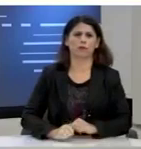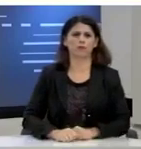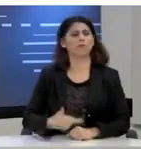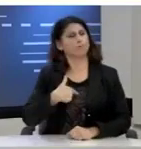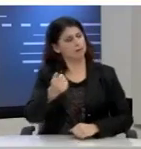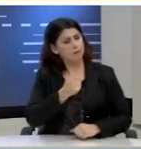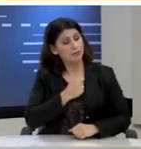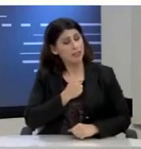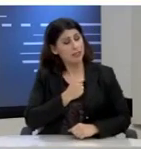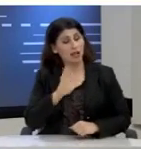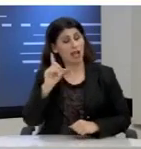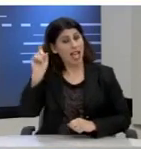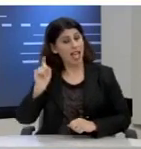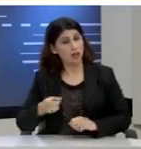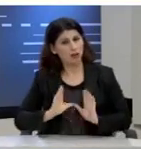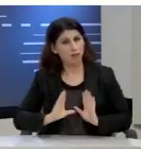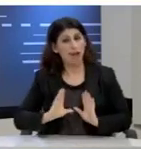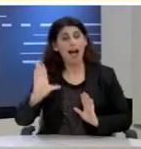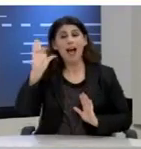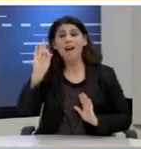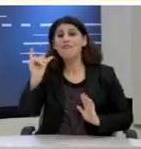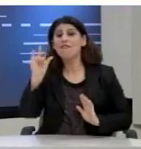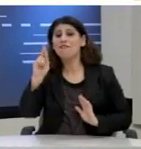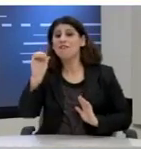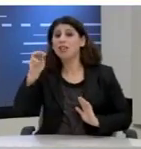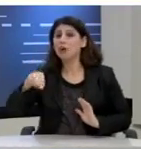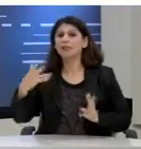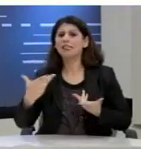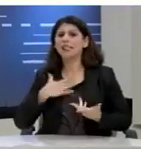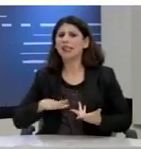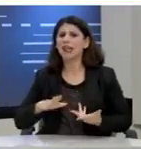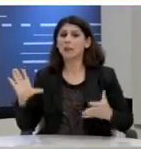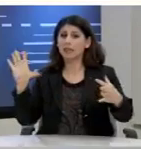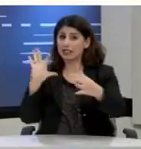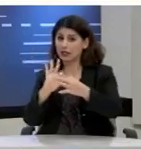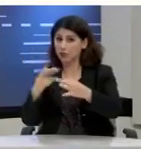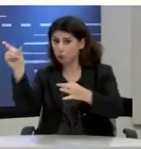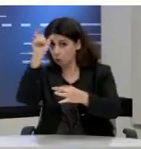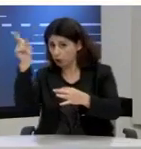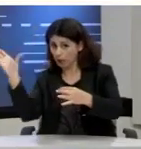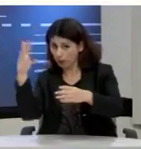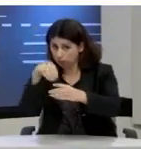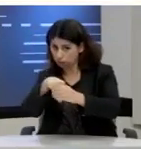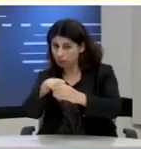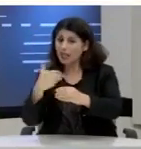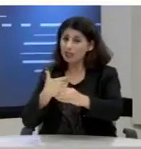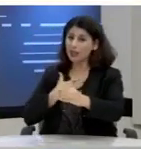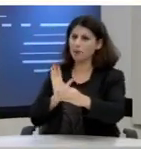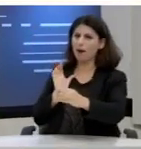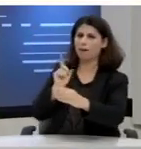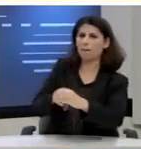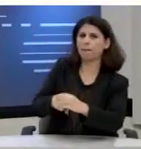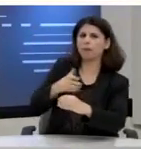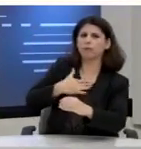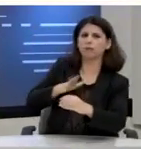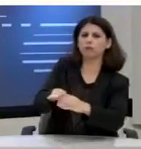το ερώτημα είναι, τη Φύρομ τη θέλουμε στη σύνδεση Τουρκία ή φίλη της δικιάς μας χώρας? Γιατί αν η Φύρομ, η